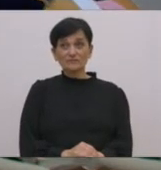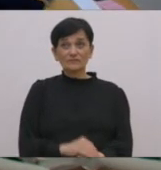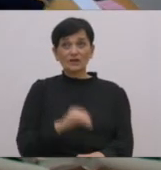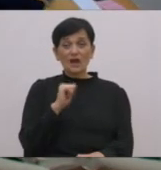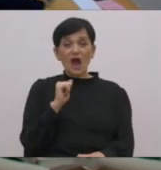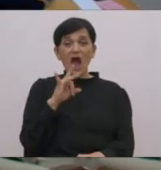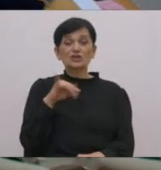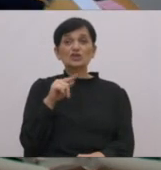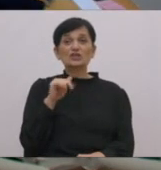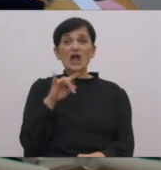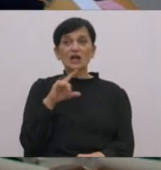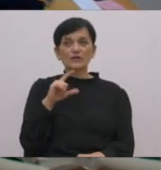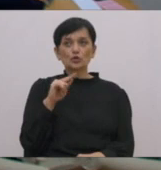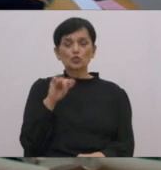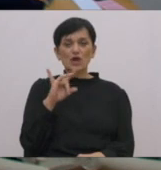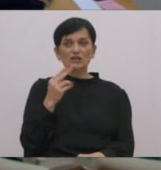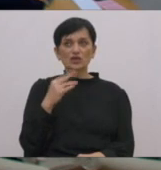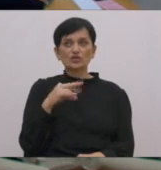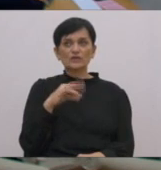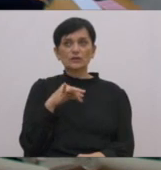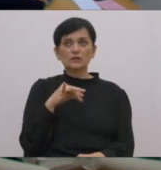არჩილ თალაკვაძე, ქეთევან თურაზაშვილი.